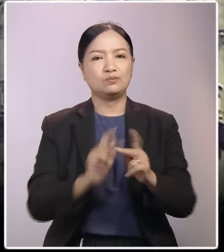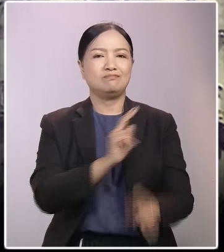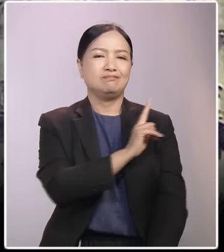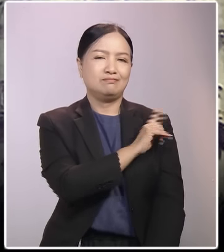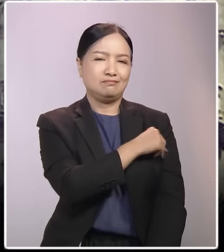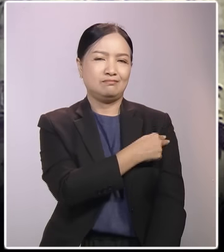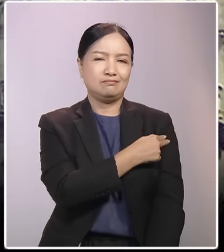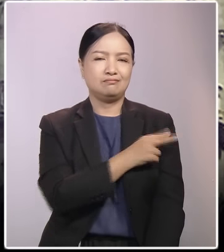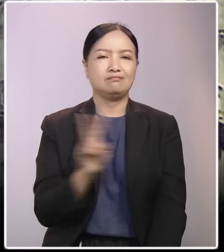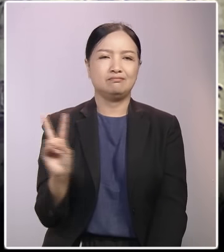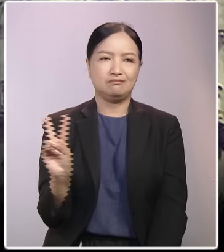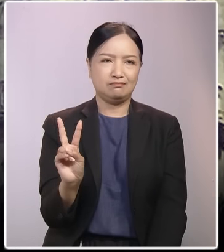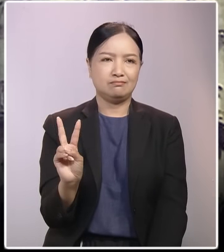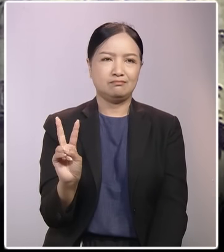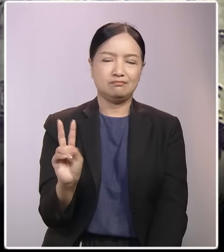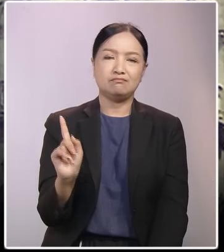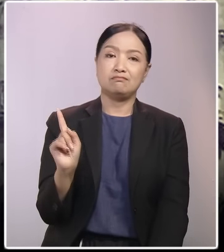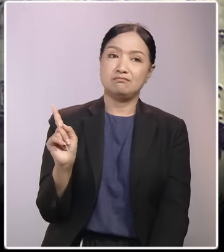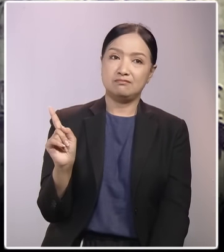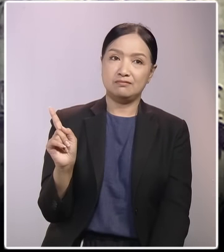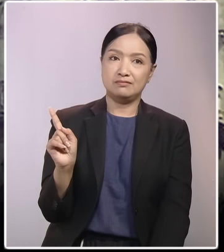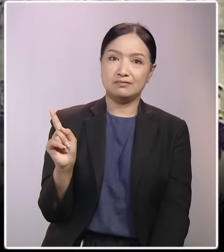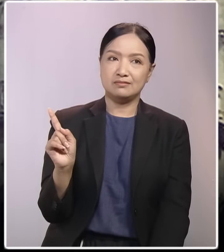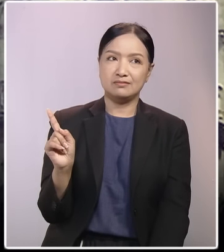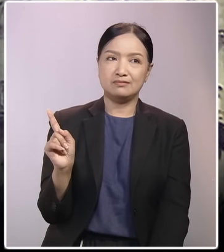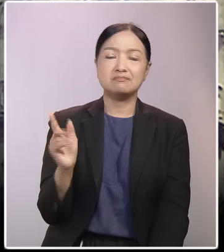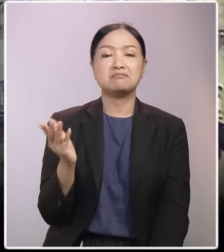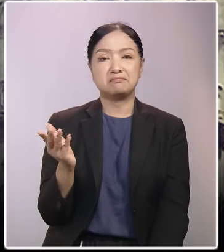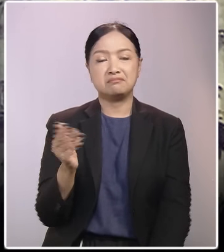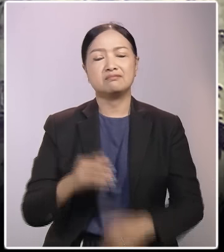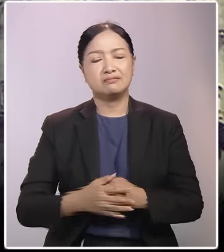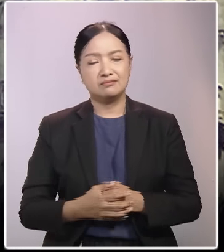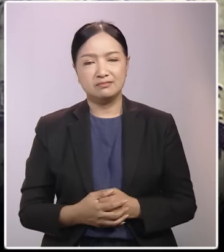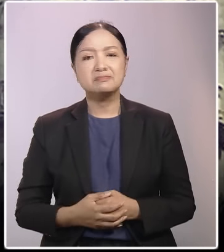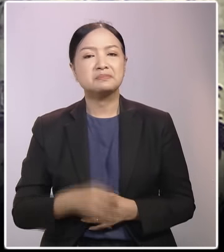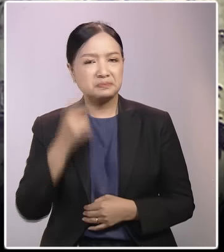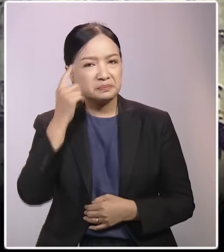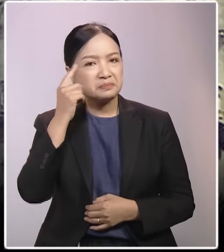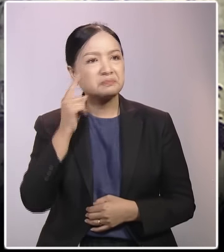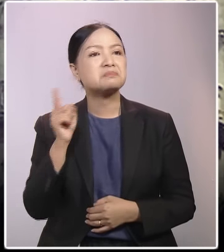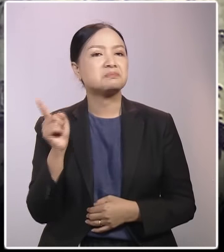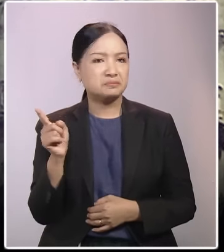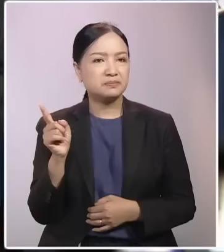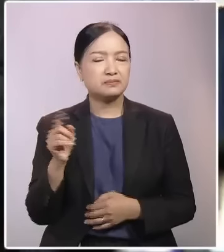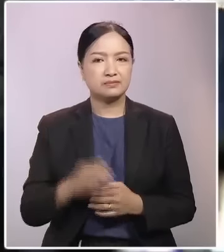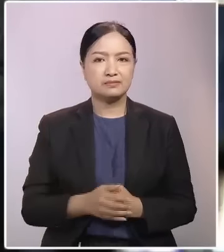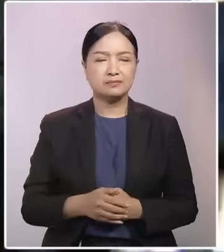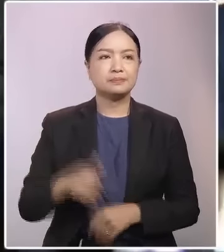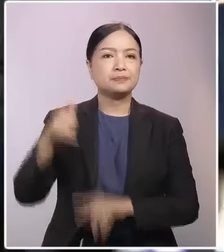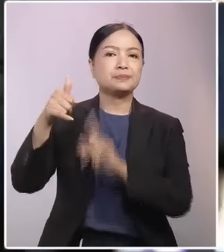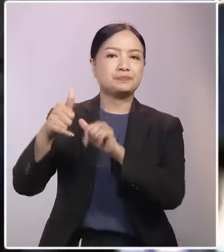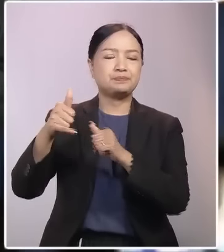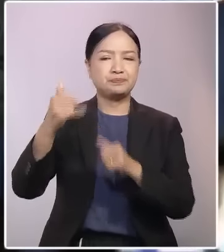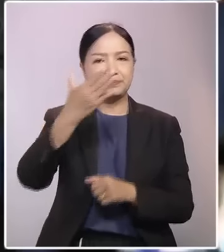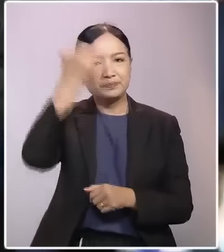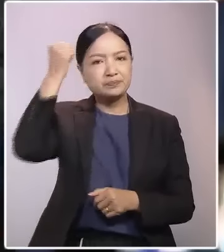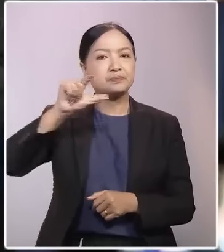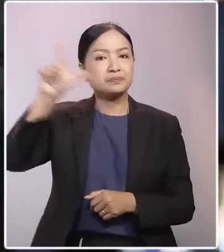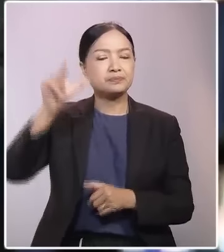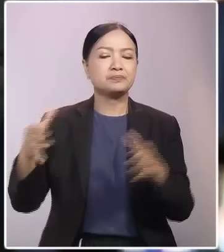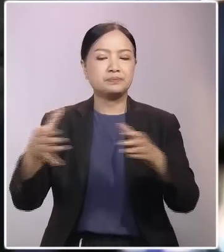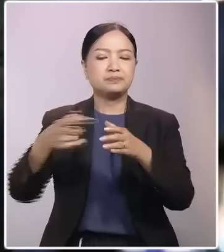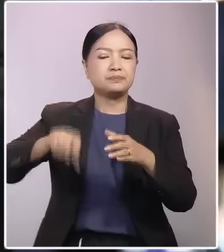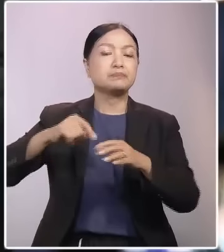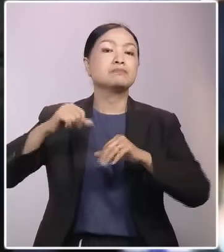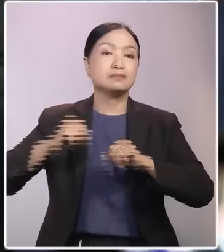วันนี้ที่คุณเอเดดอิฐพูดแถลงข่าวเนี่ยก็คงจะเป็นพูดตามมารยาทด้วยอนะคุณผู้ชมเพราะว่าสุดท้ายก็ต้องอยู่ที่นายกแพทองทานนะฮะกับทีมงานของท่าน